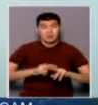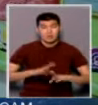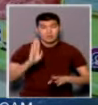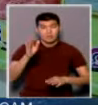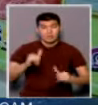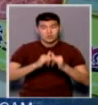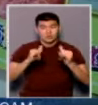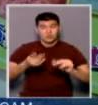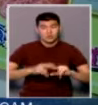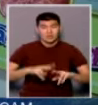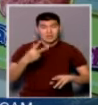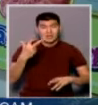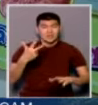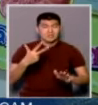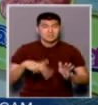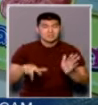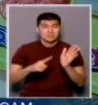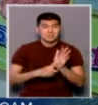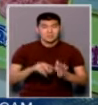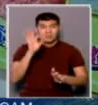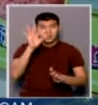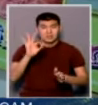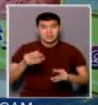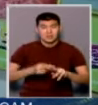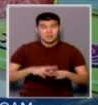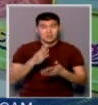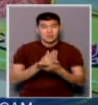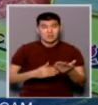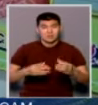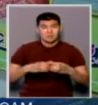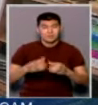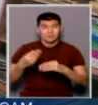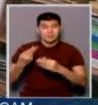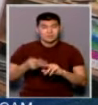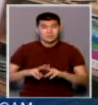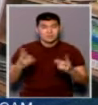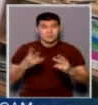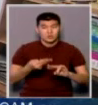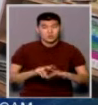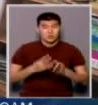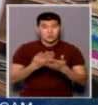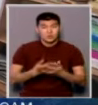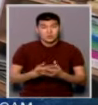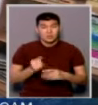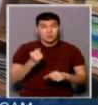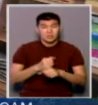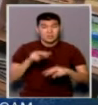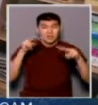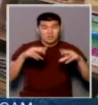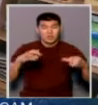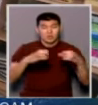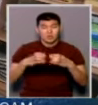будет увеличен на 37%. Планируется разделить их на категории. То есть необходимо переосвидетельствовать